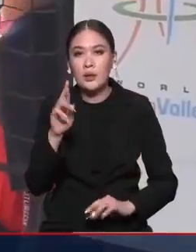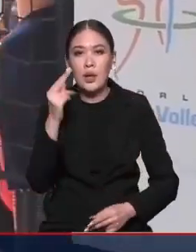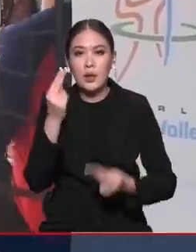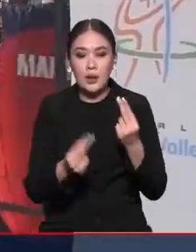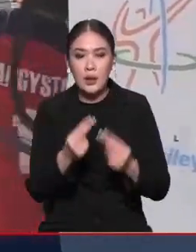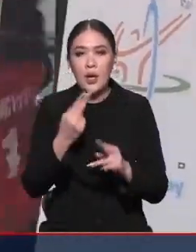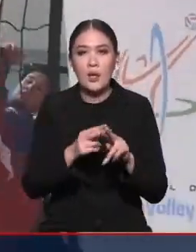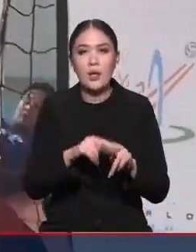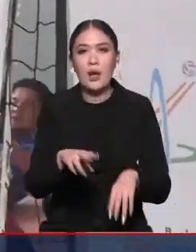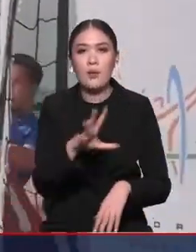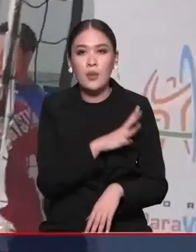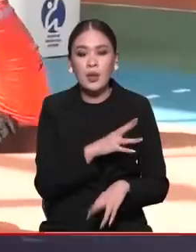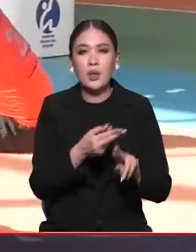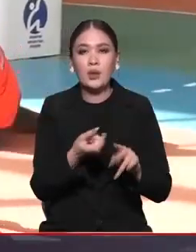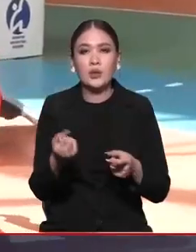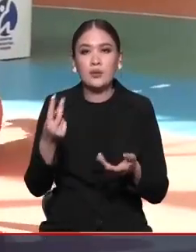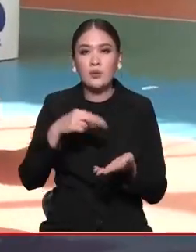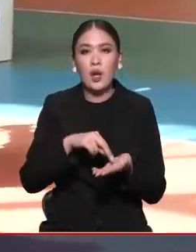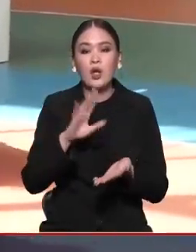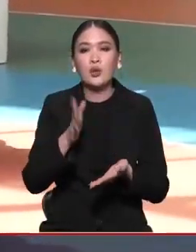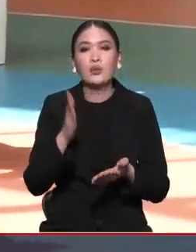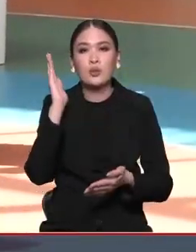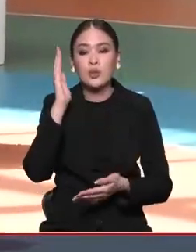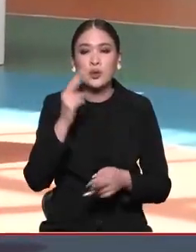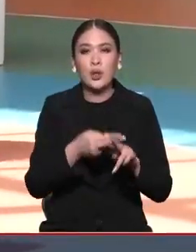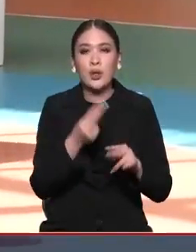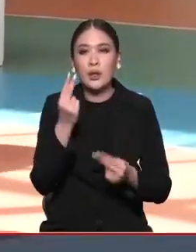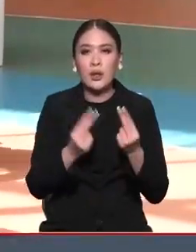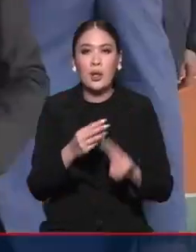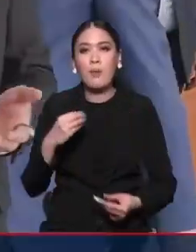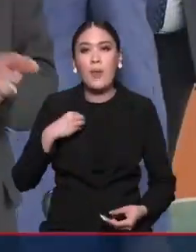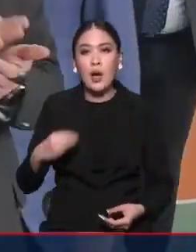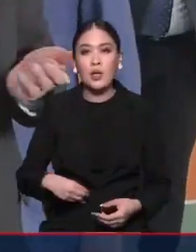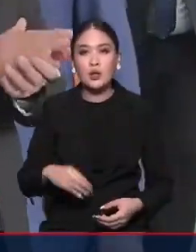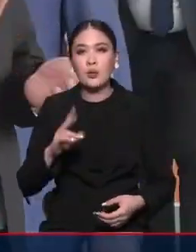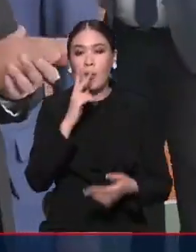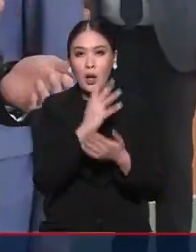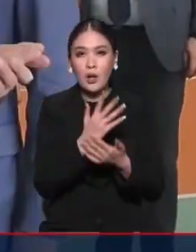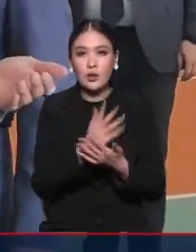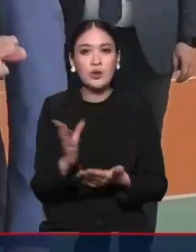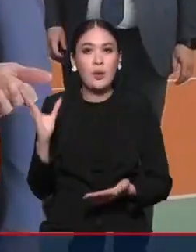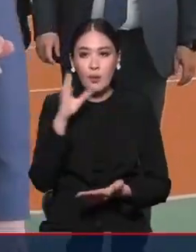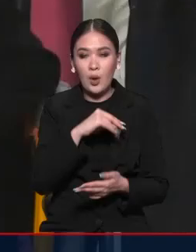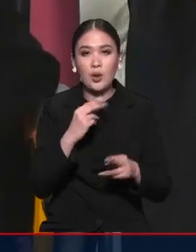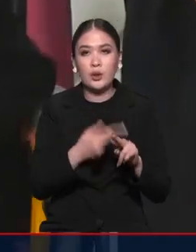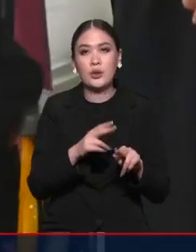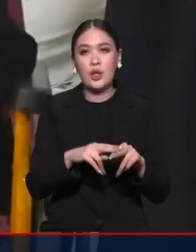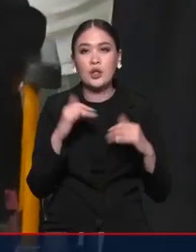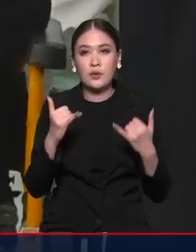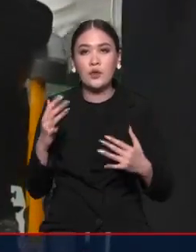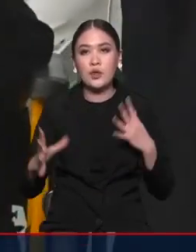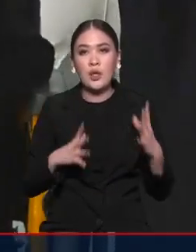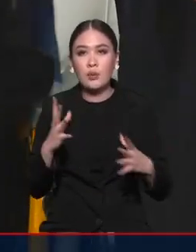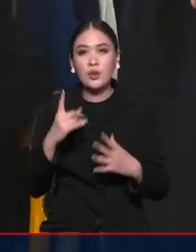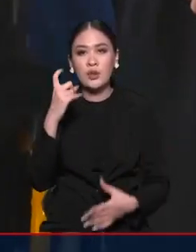Они также прошли квалификацию на предстоящие паралимпийские игры в Париже. В действующем же спортивном клубе «Алгана» сегодня занимаются около